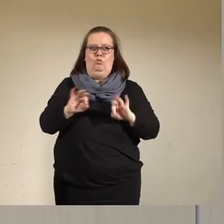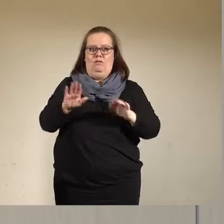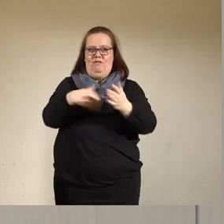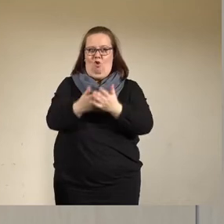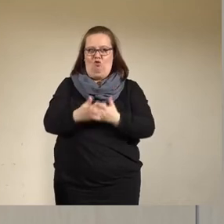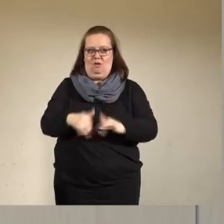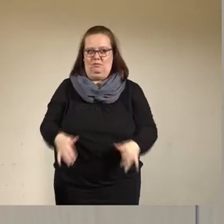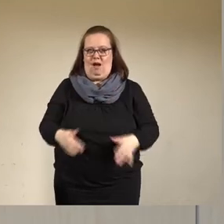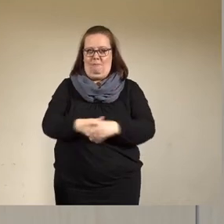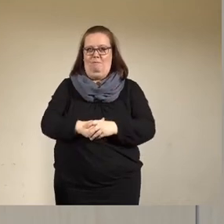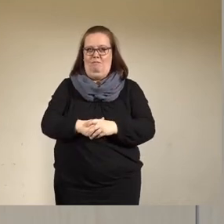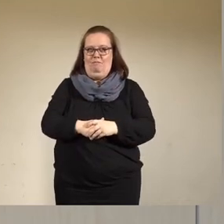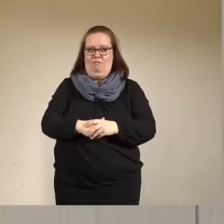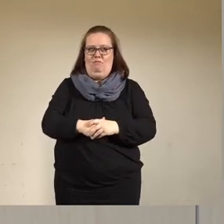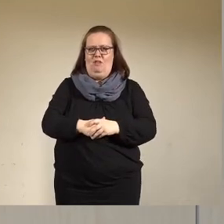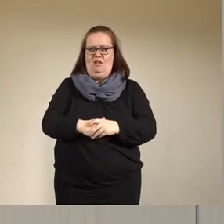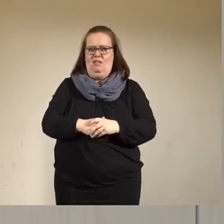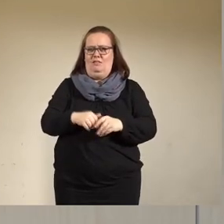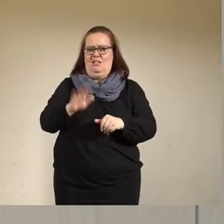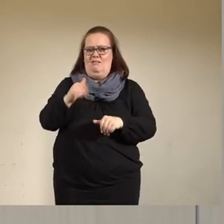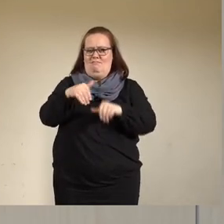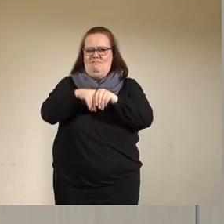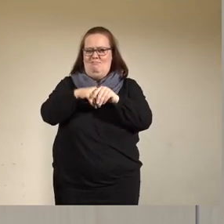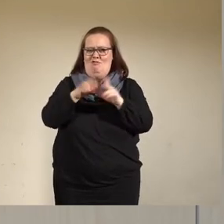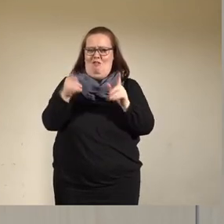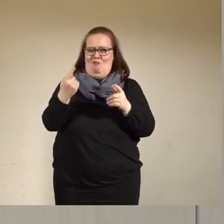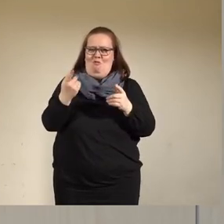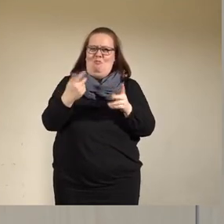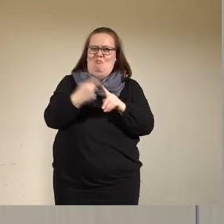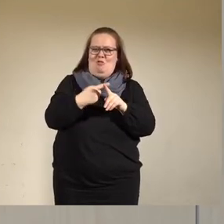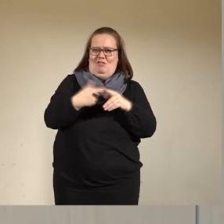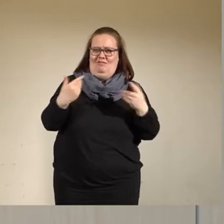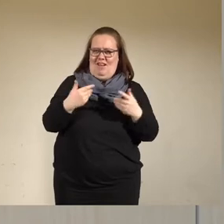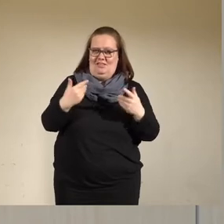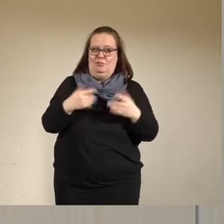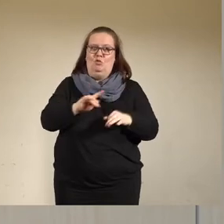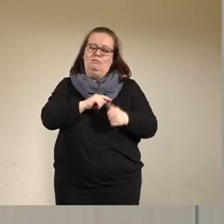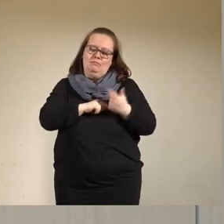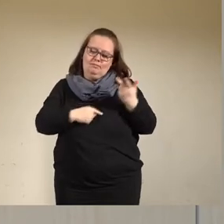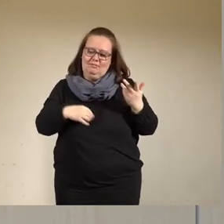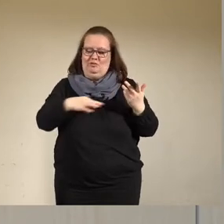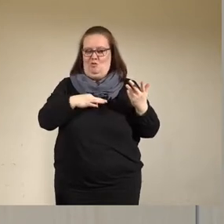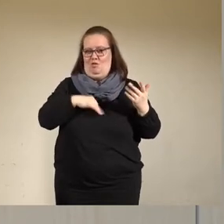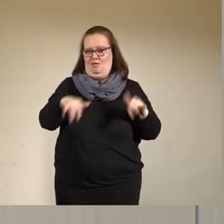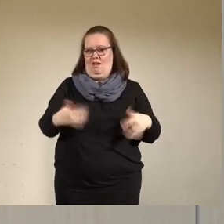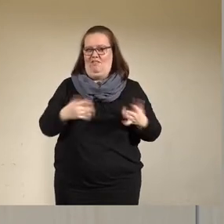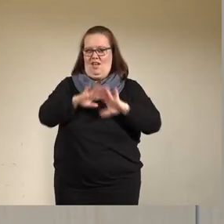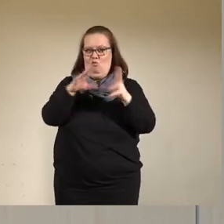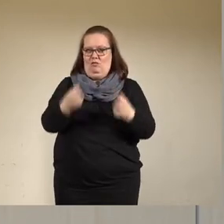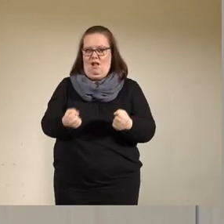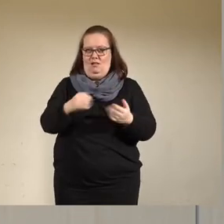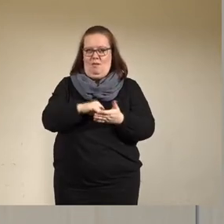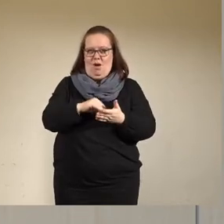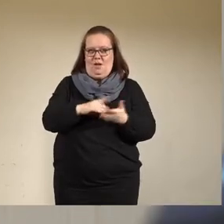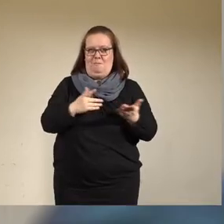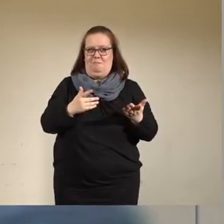Vorschlag bekommen werden. Natürlich freut uns ganz besonders, dass ein paar Herzensanliegen von uns in dem Haushalt Niederschlag